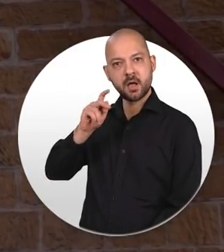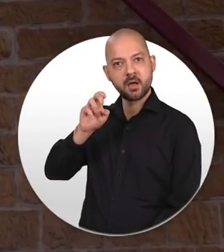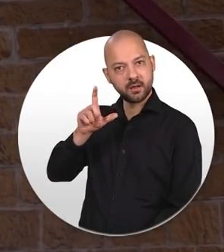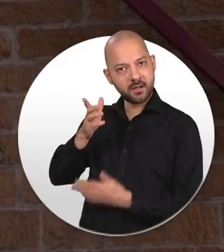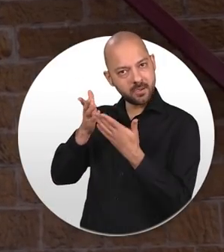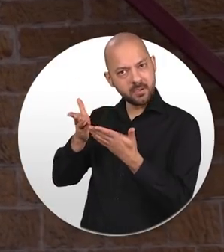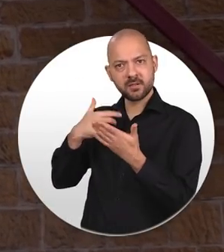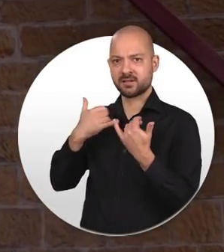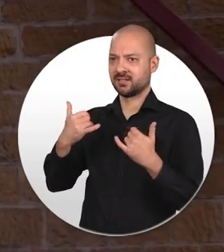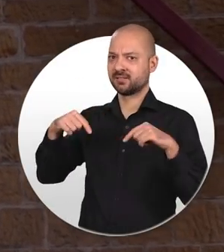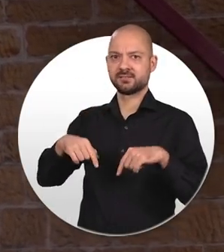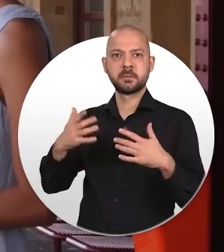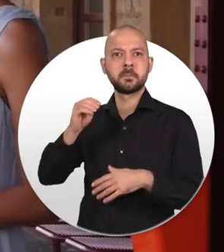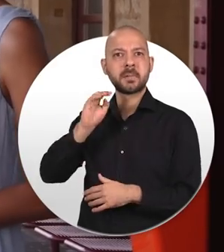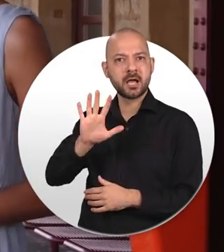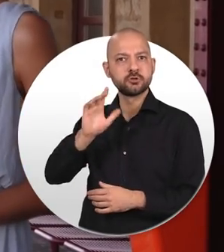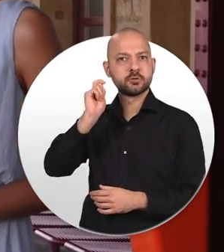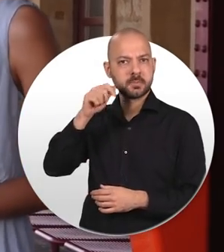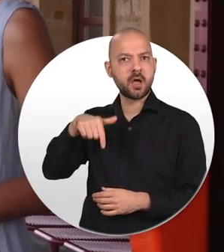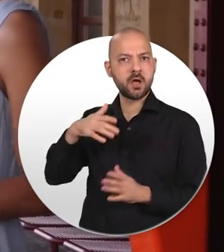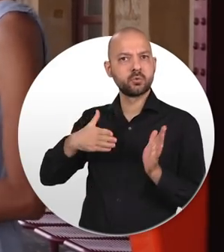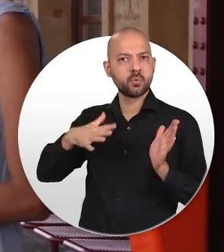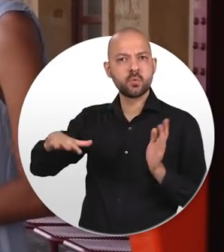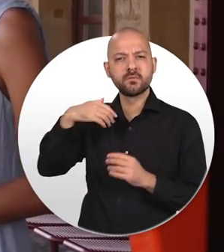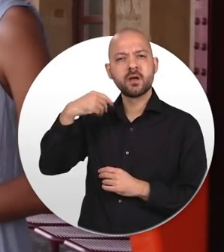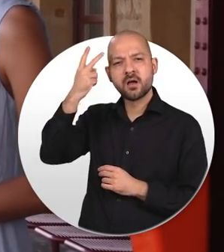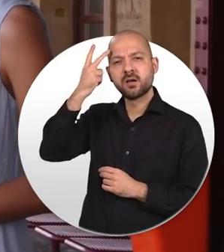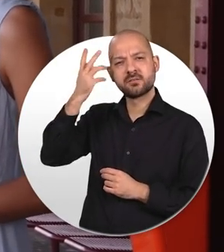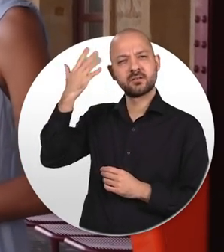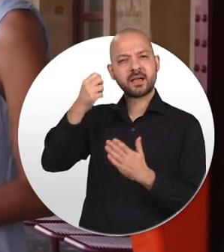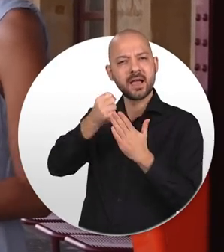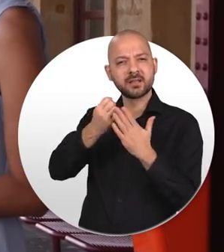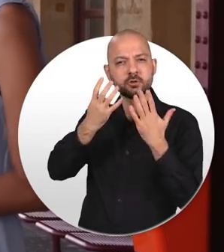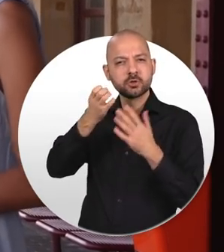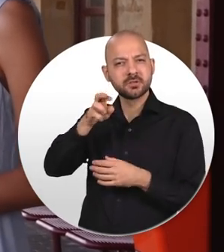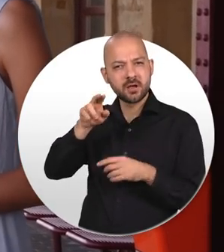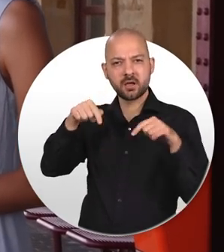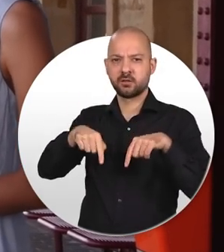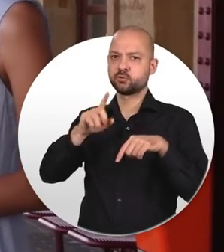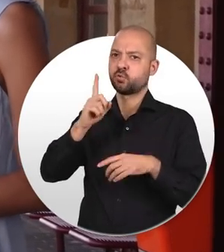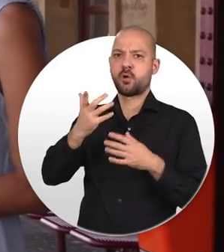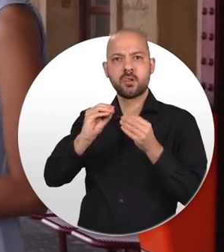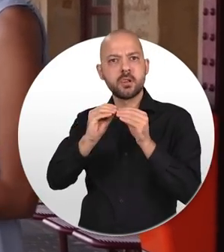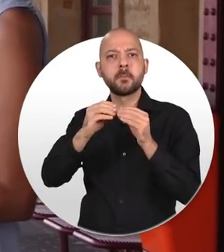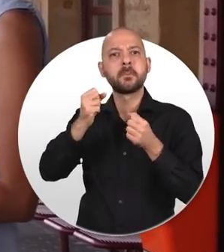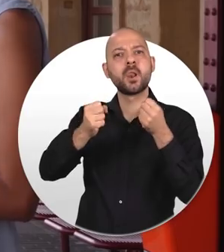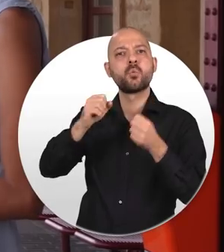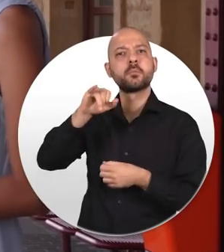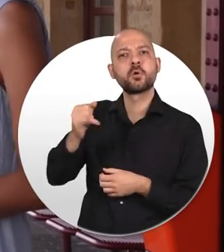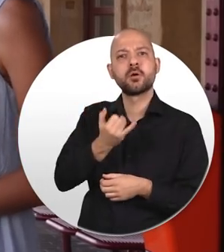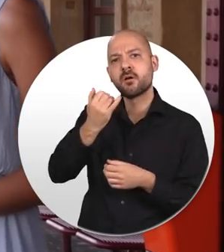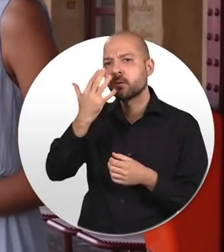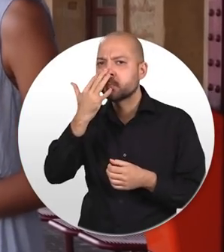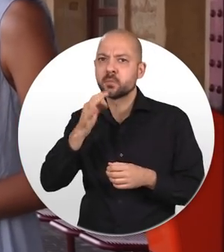Wir befinden uns heute zu mir auf der Gare und ich erinnere mich, dass ein Nuncher Gare eben heute zu mir ein Pilotprojekt sollte sein für das ganze